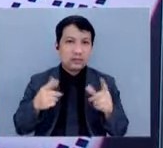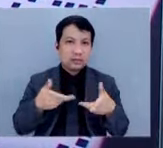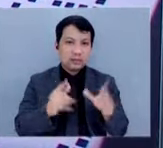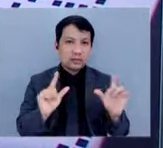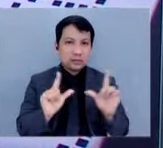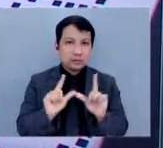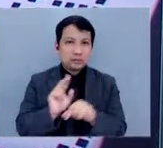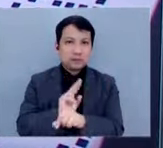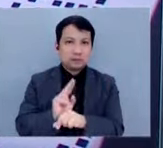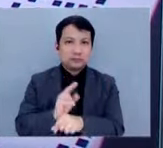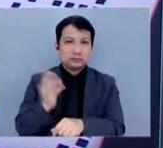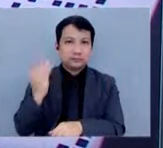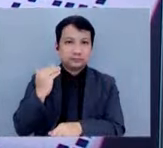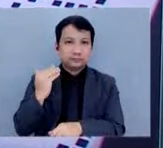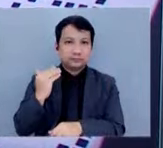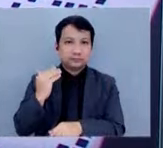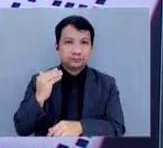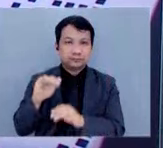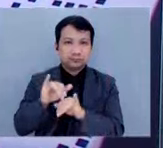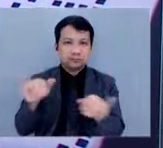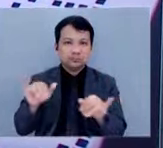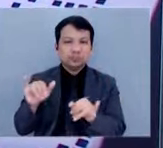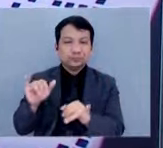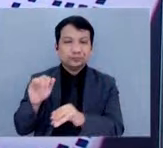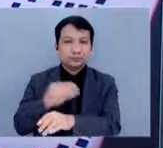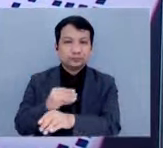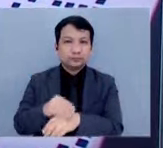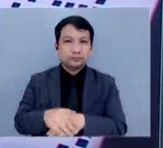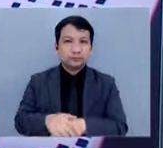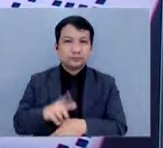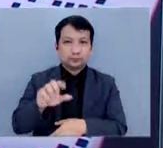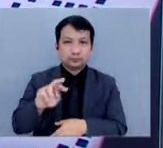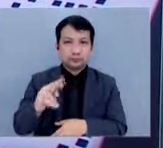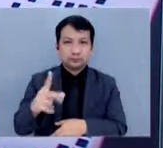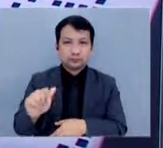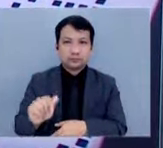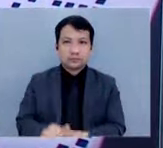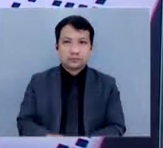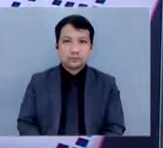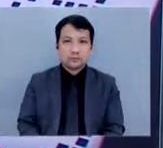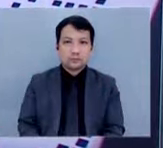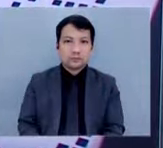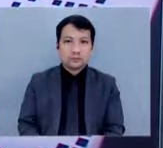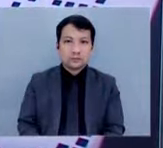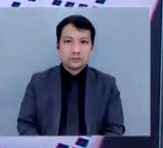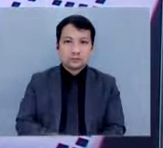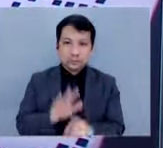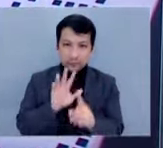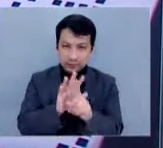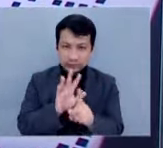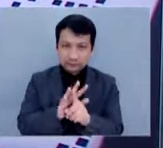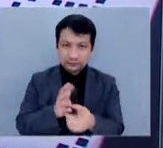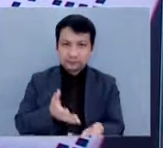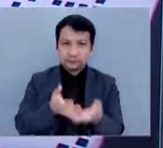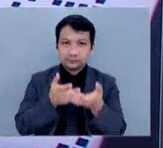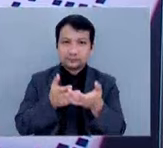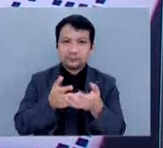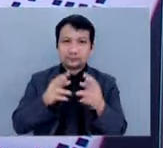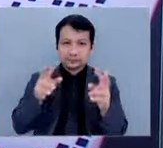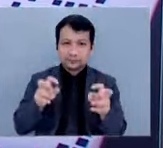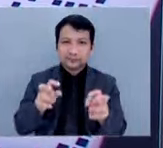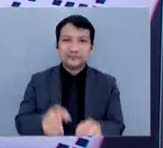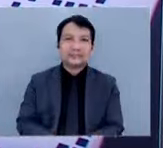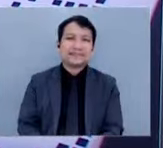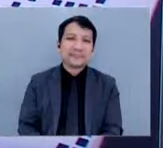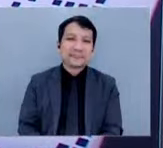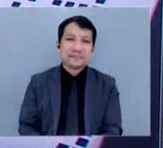yung katunog ng kanta ni Lenka. Okay. Yes. Parang lalo pang sumikat yung kanta dahil doon sa ano issue, yes. Ano? Oo,